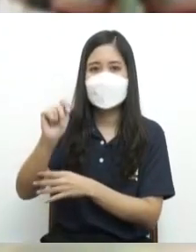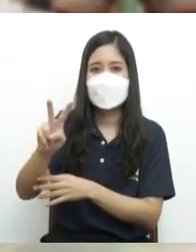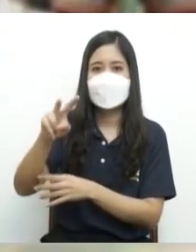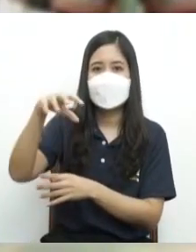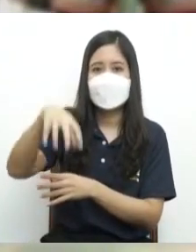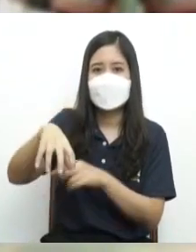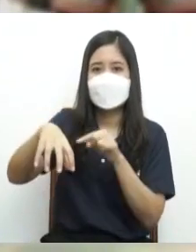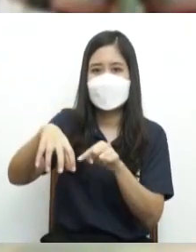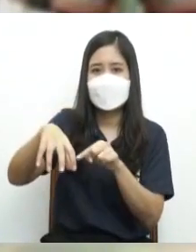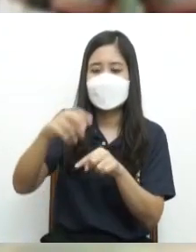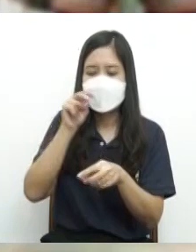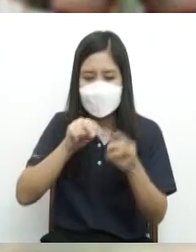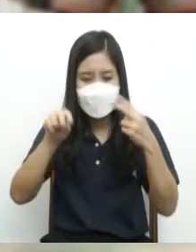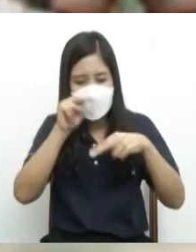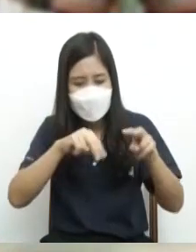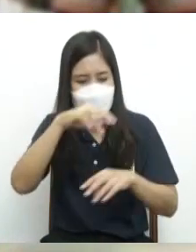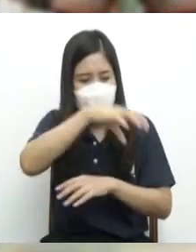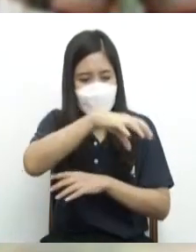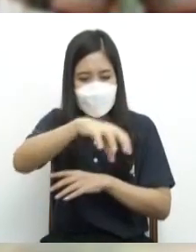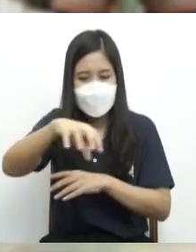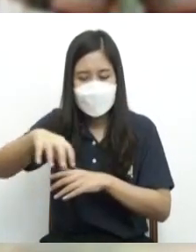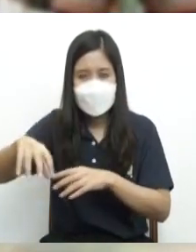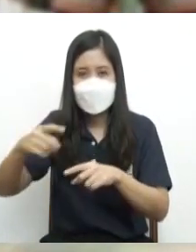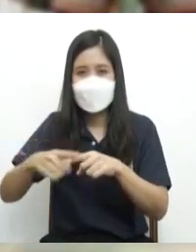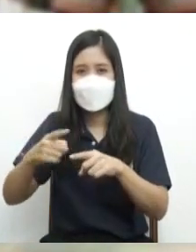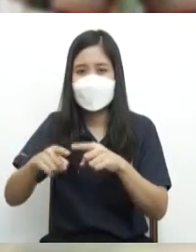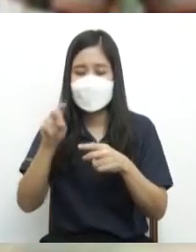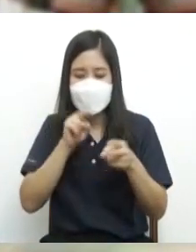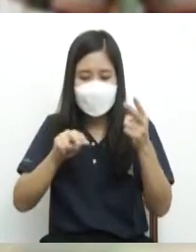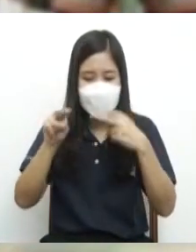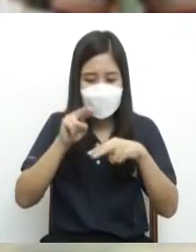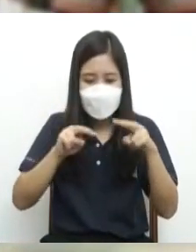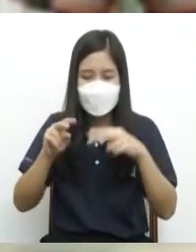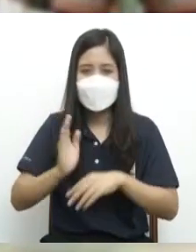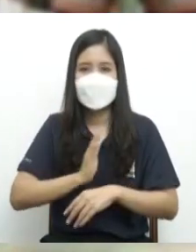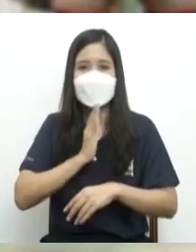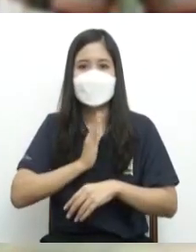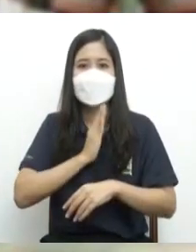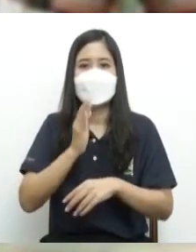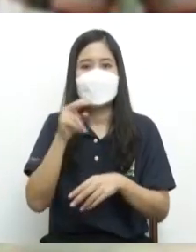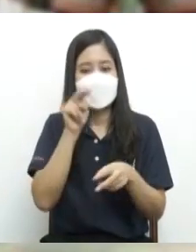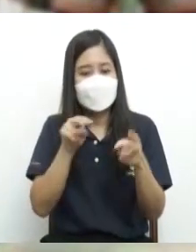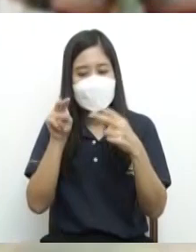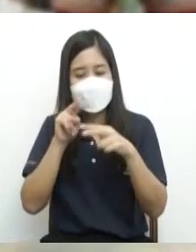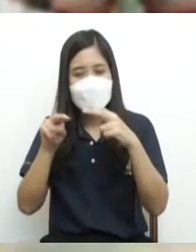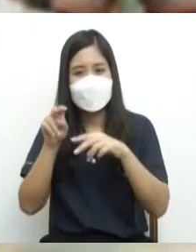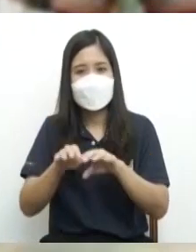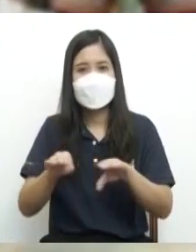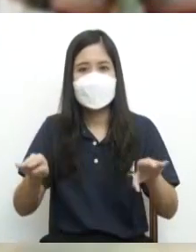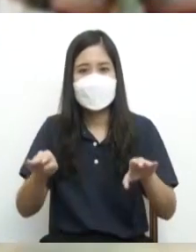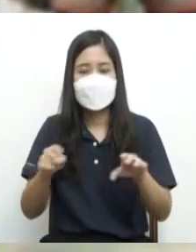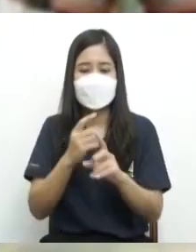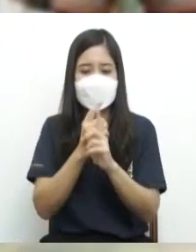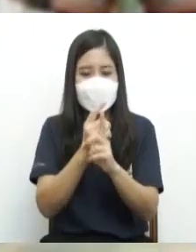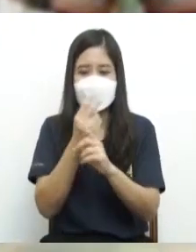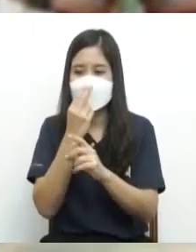อื่นๆผมก็คิดว่าผมได้รับเกียรติอย่างสูงยิ่งจากน้องๆเพื่อนร่วมงานทุกคนได้รับความเมตตาจากผู้บัญชาได้รับความ